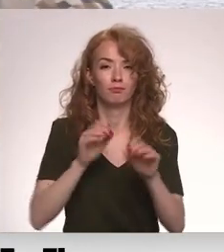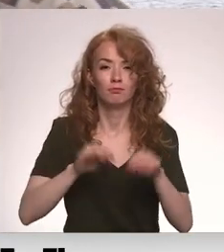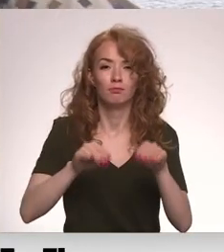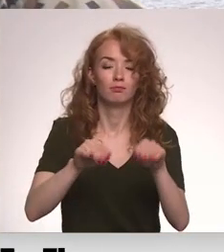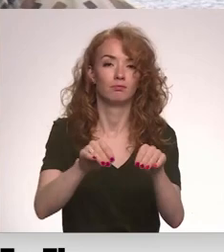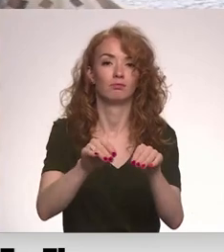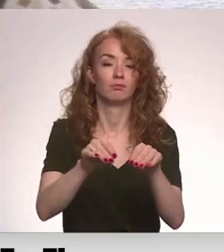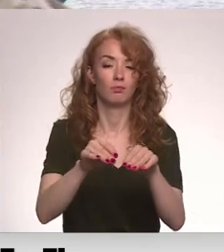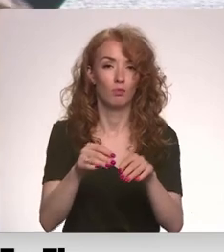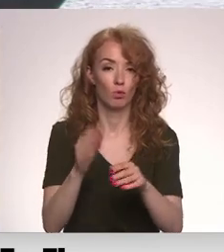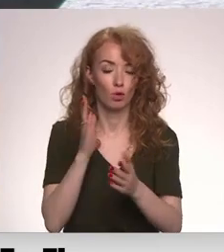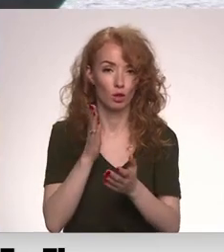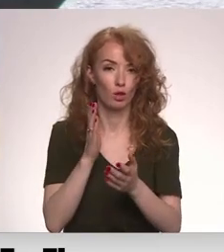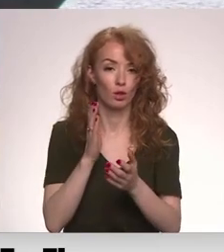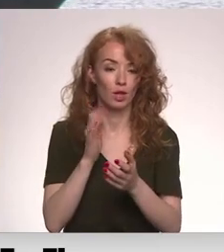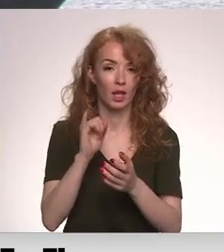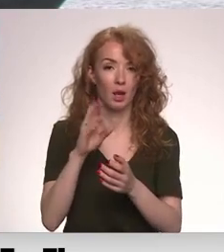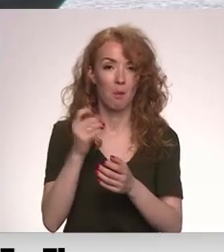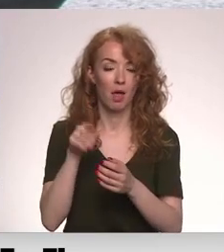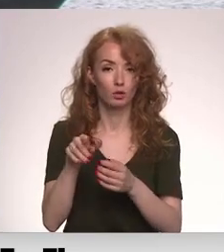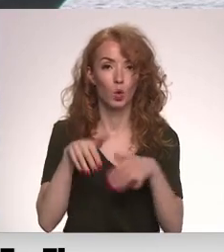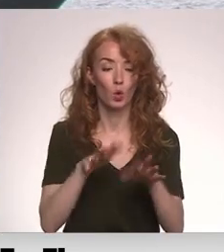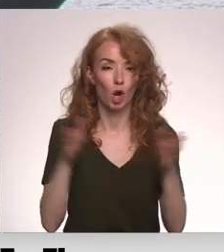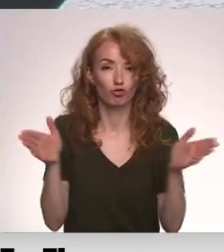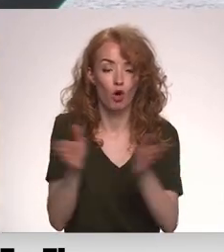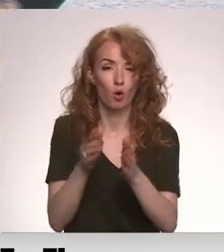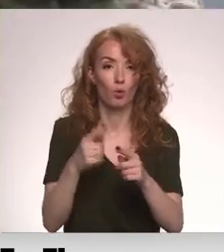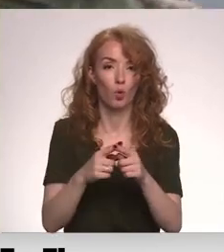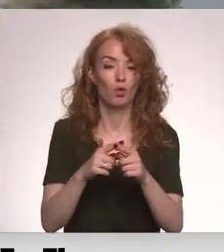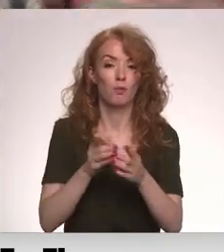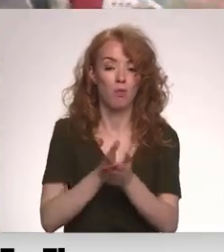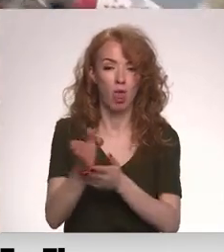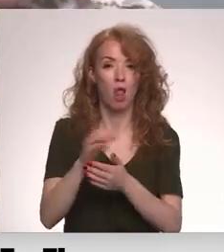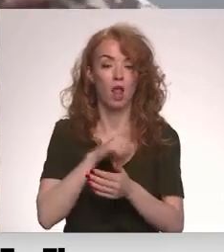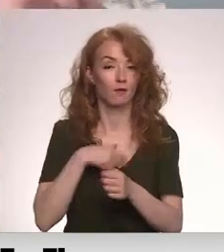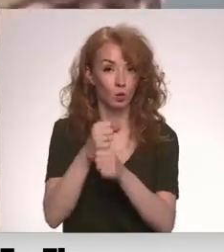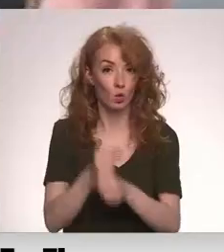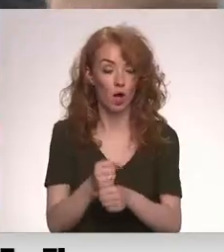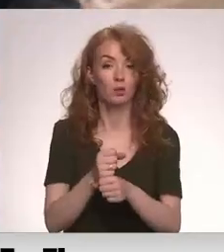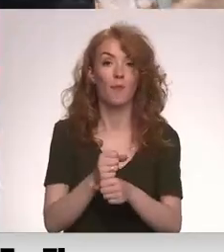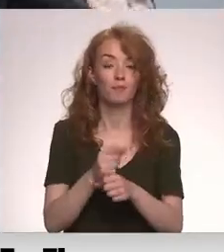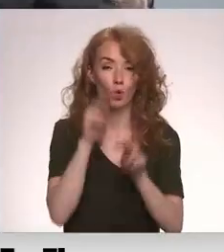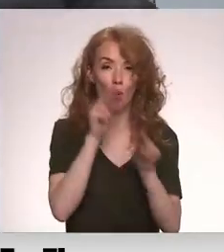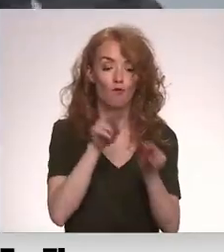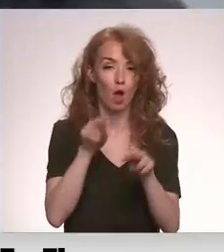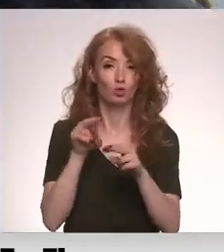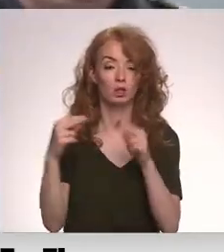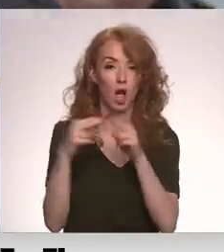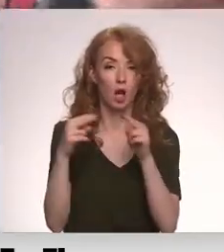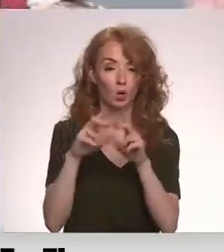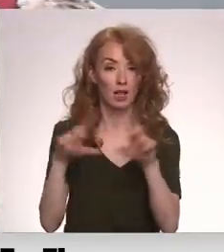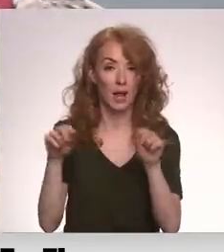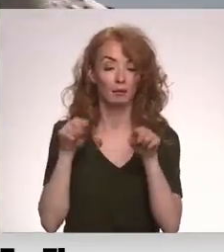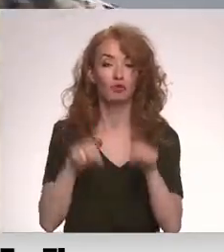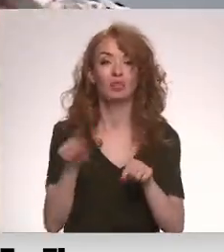Baltijas jūrā. Tieši Irbas jūras šaurums un pieejas Latvijas ostām. Latvijas jūras spēku novērošanas un sakaru dienestam šis